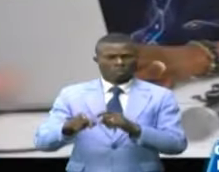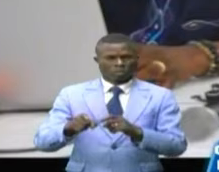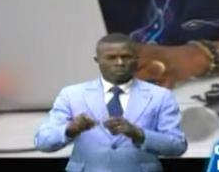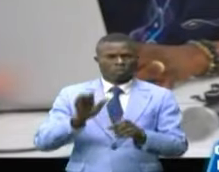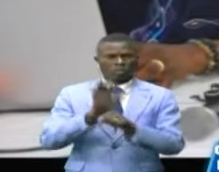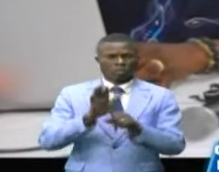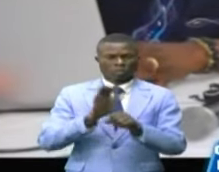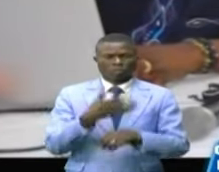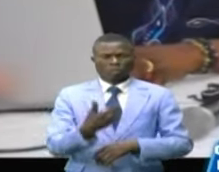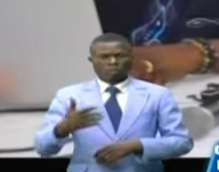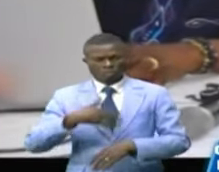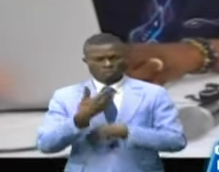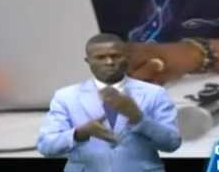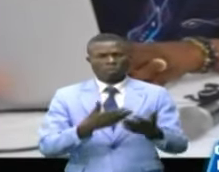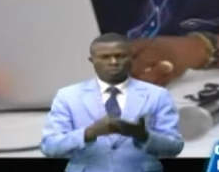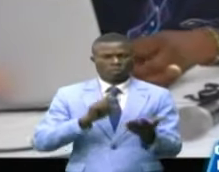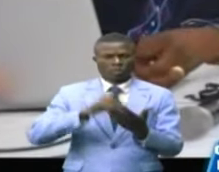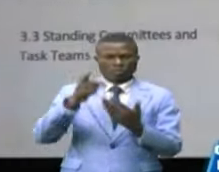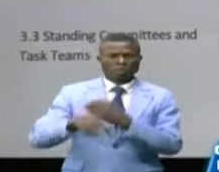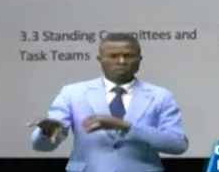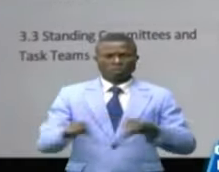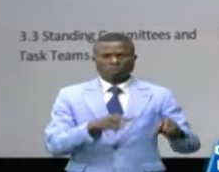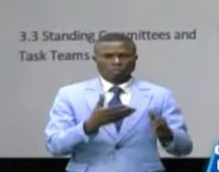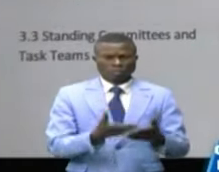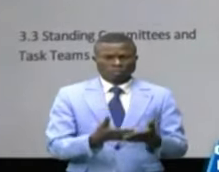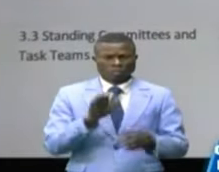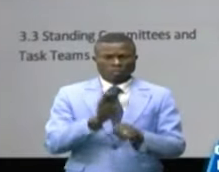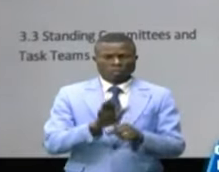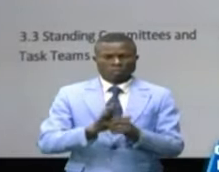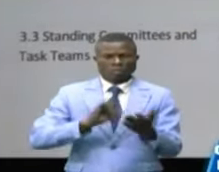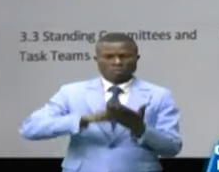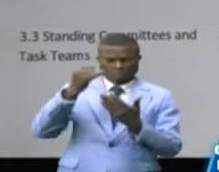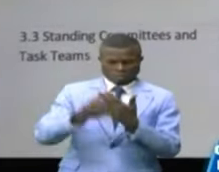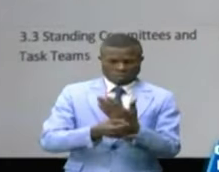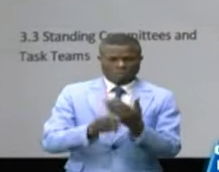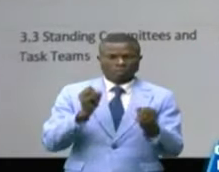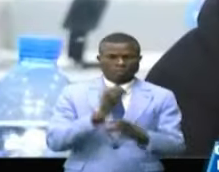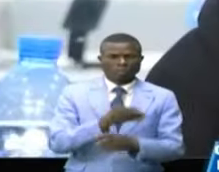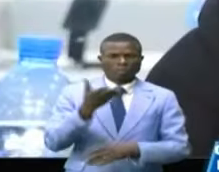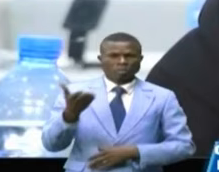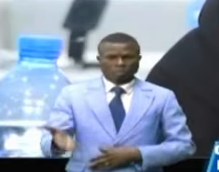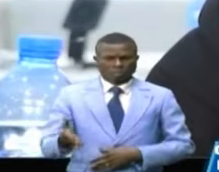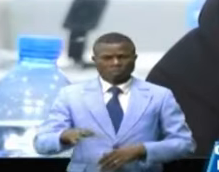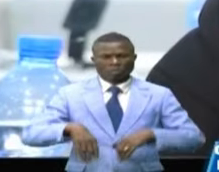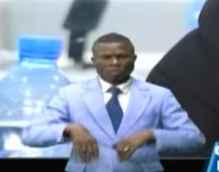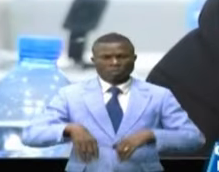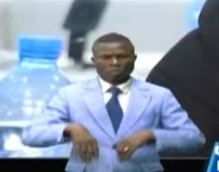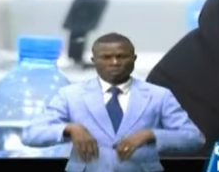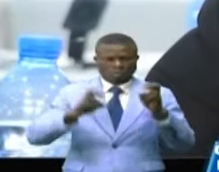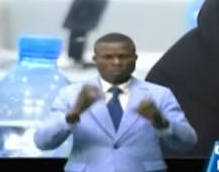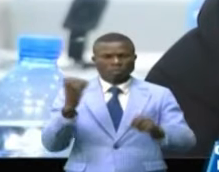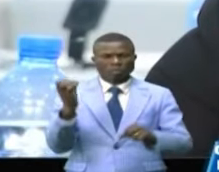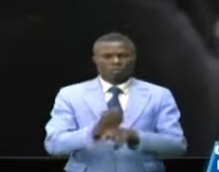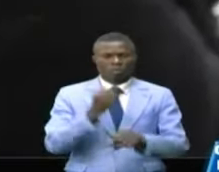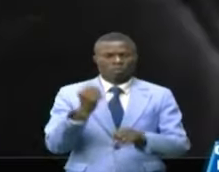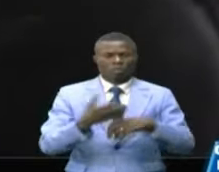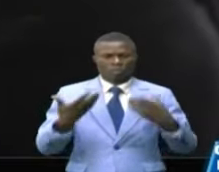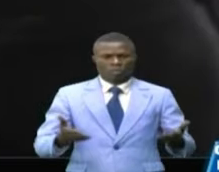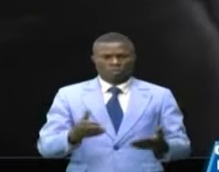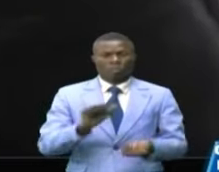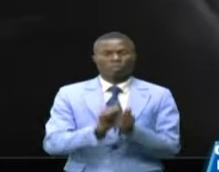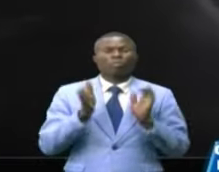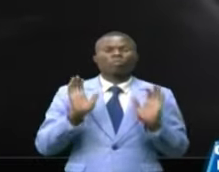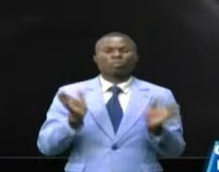différentes réalisations du plan d'action, les différents projets qui ont été adoptés, les niveaux, les